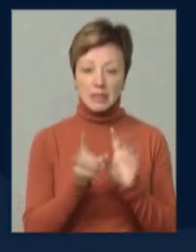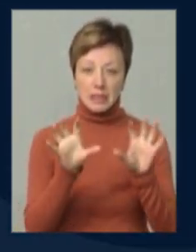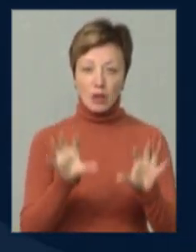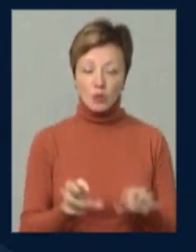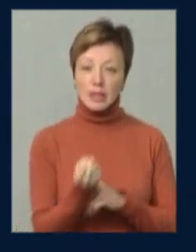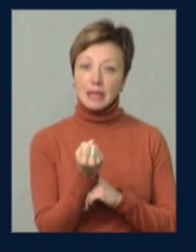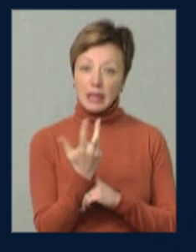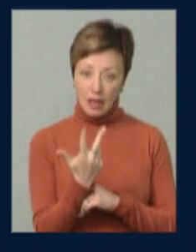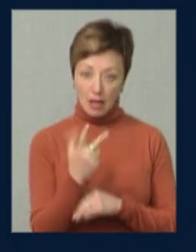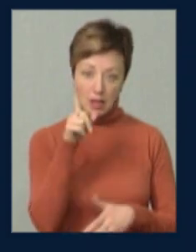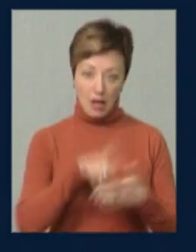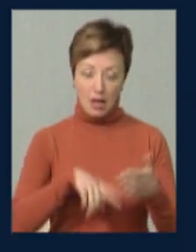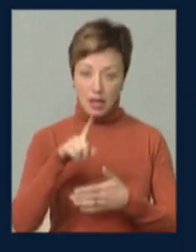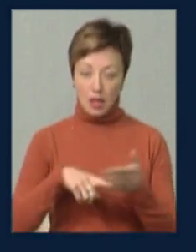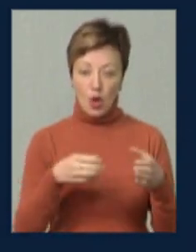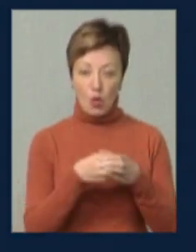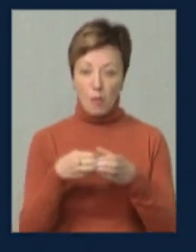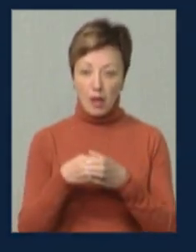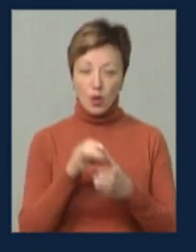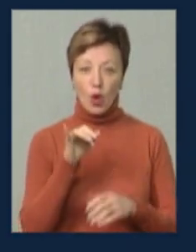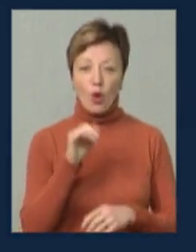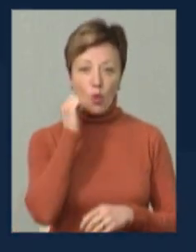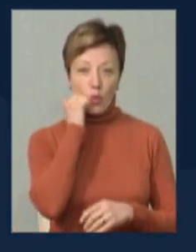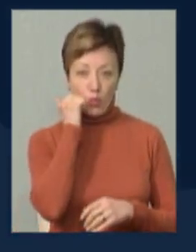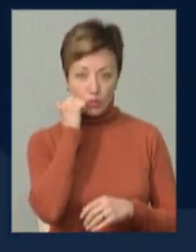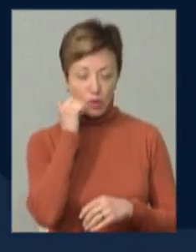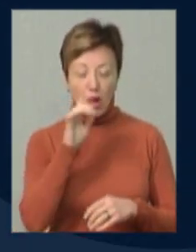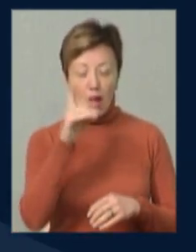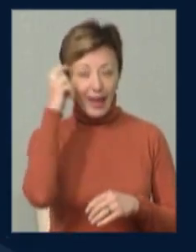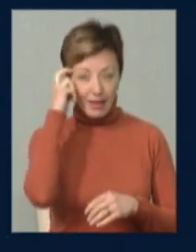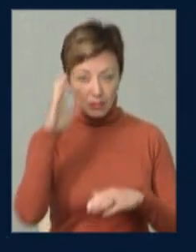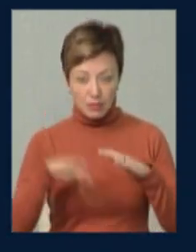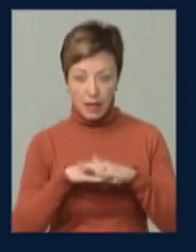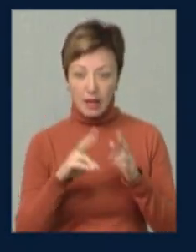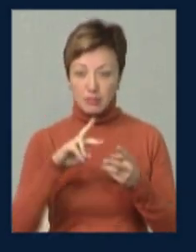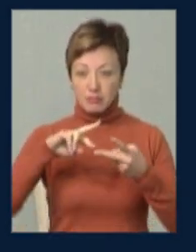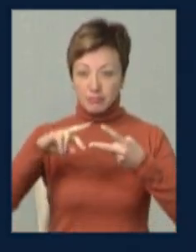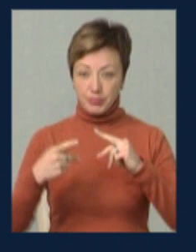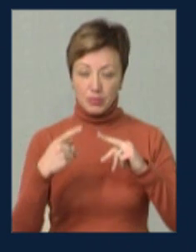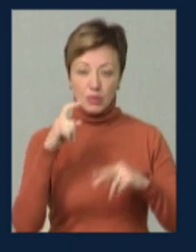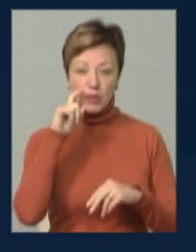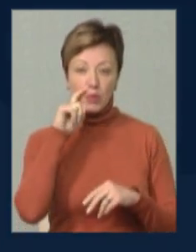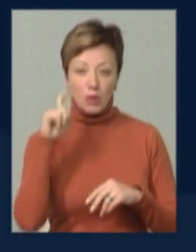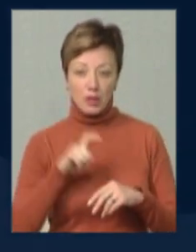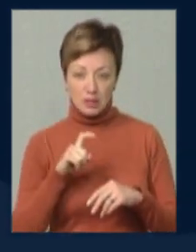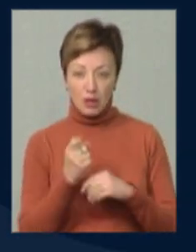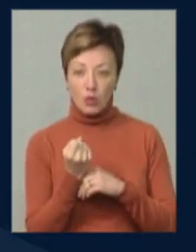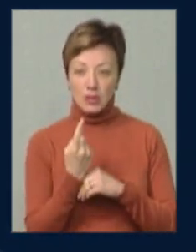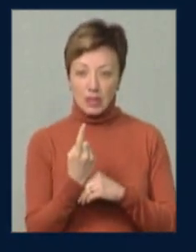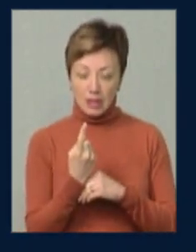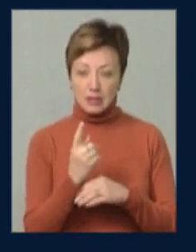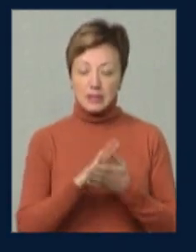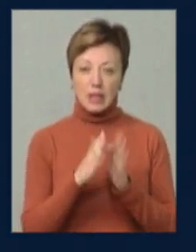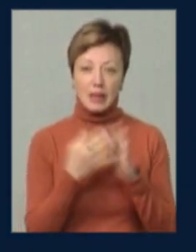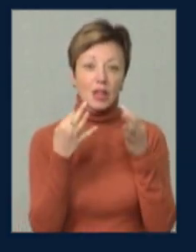статутів 13 релігійних громад УПЦ, дві з яких змінили конфесійну приналежність на ПЦУ, 11 – на